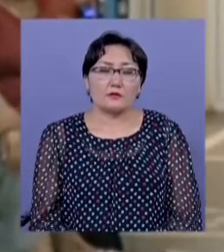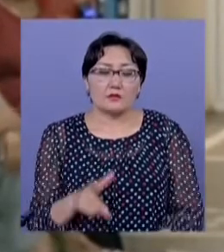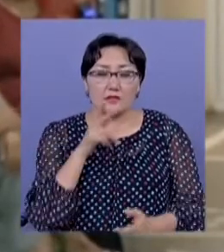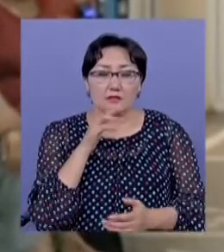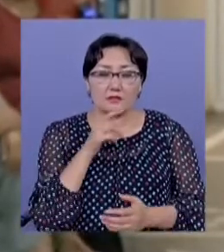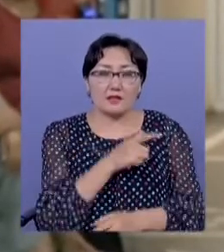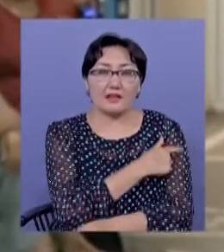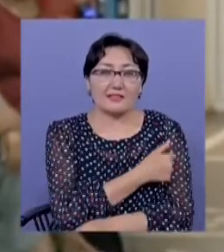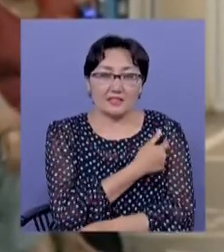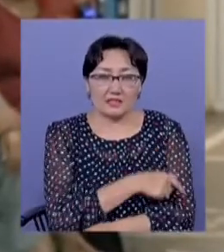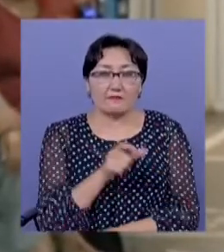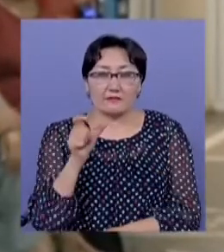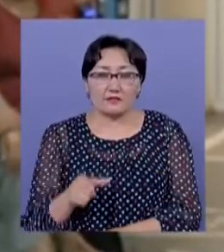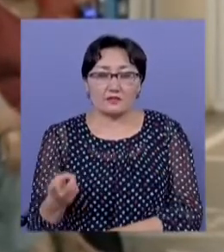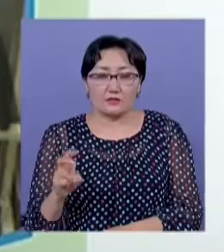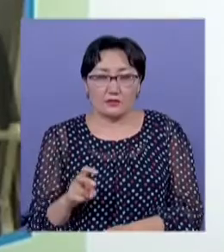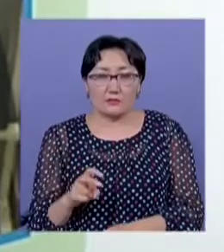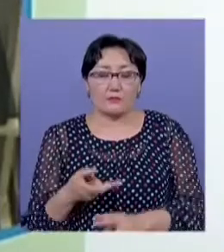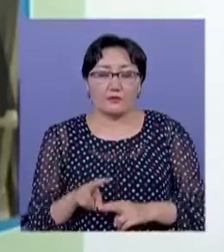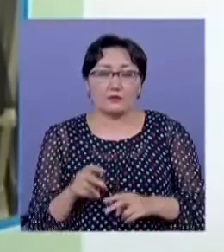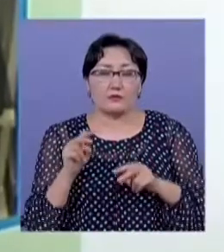Кореядан врачтар келетті.